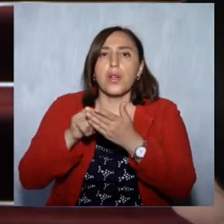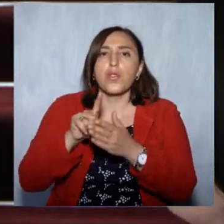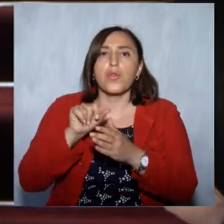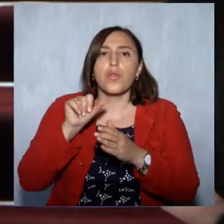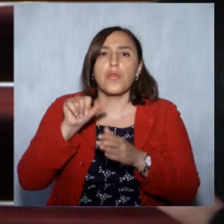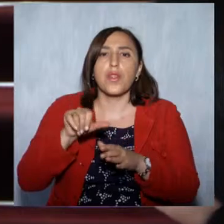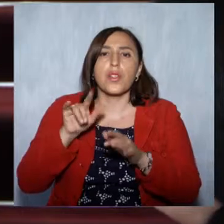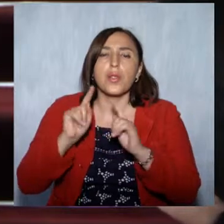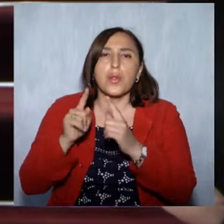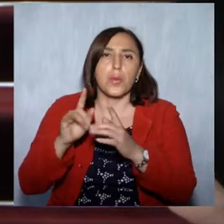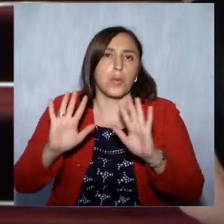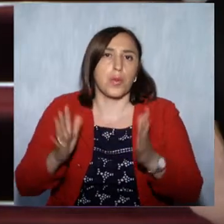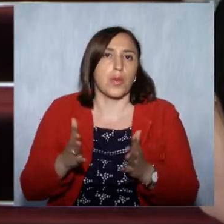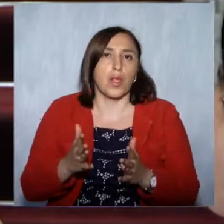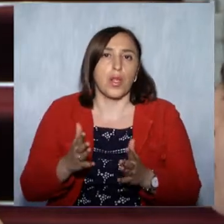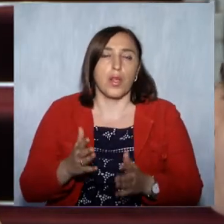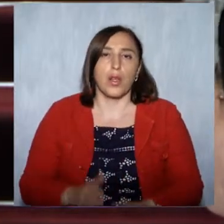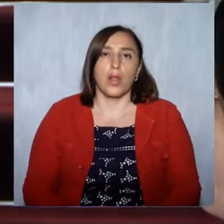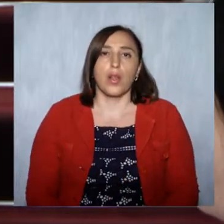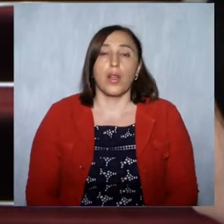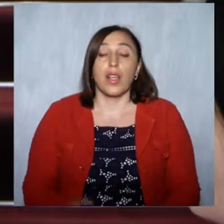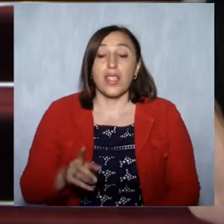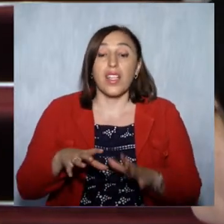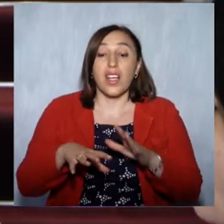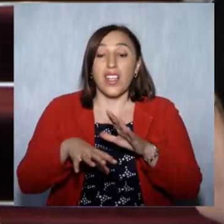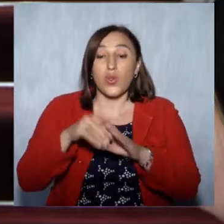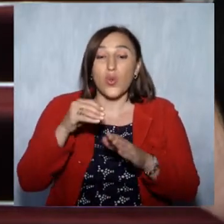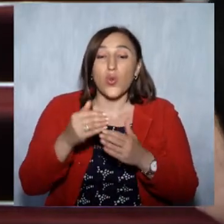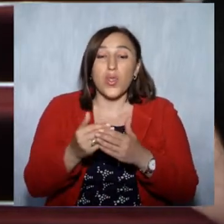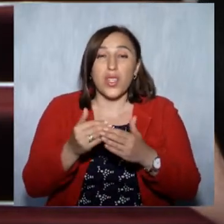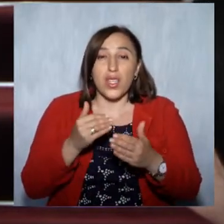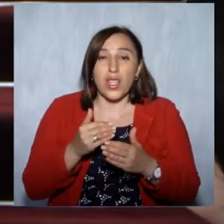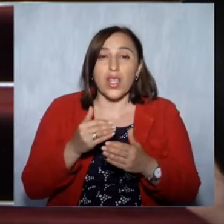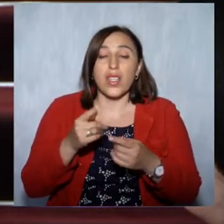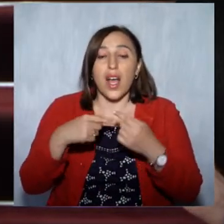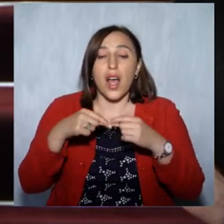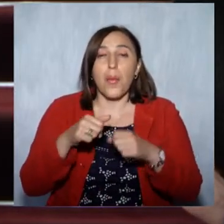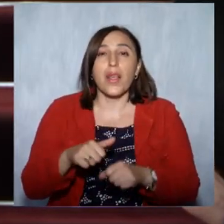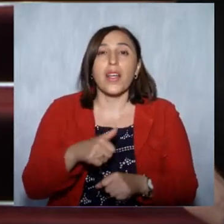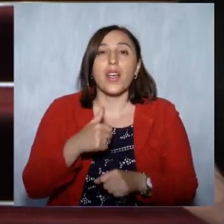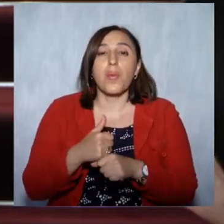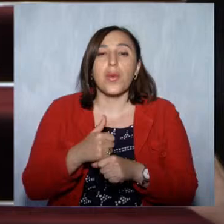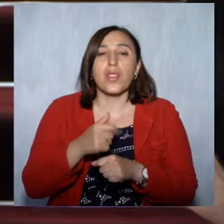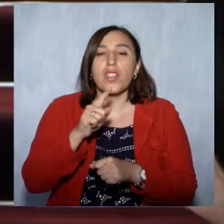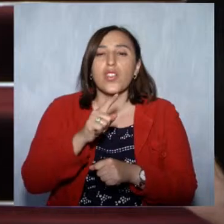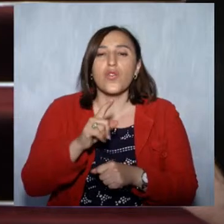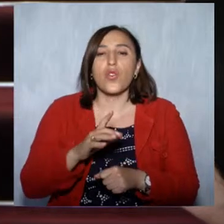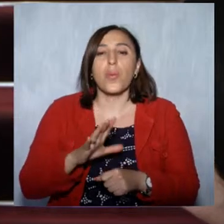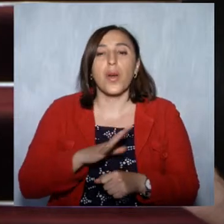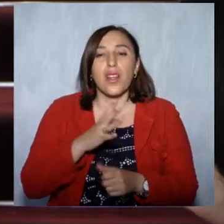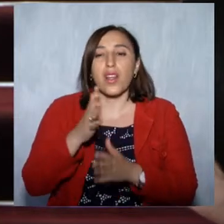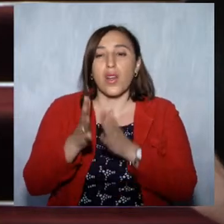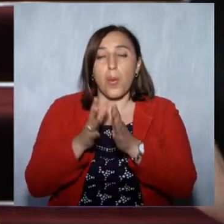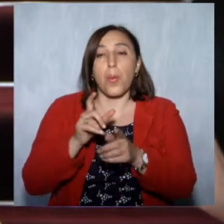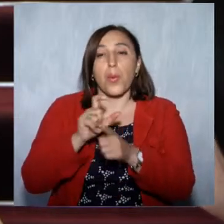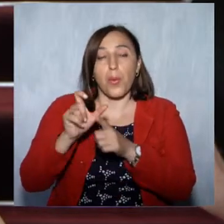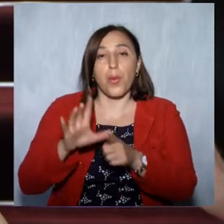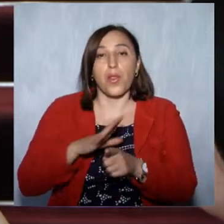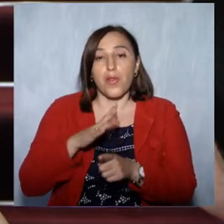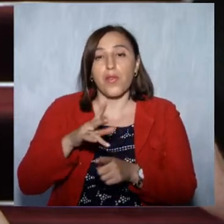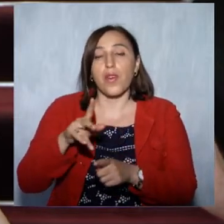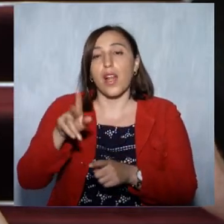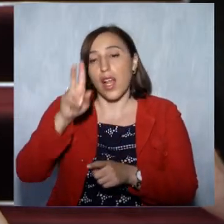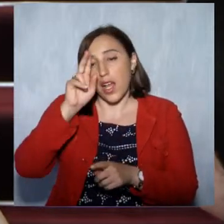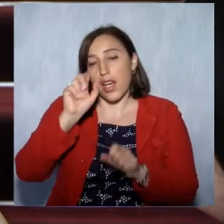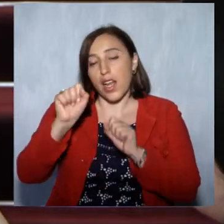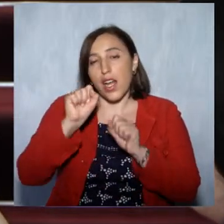պայմանավորված եմ նրանով, ես կարծում եմ, որ այդպես է, ընտրություններից առաջ համայնքապետերն իրենց հստակ դիրքորոշումն են հայտնել եւ ասել, որ այս իշխանությունները պետք է